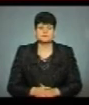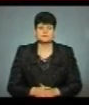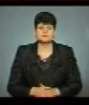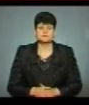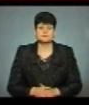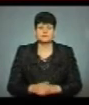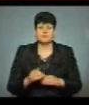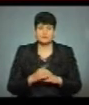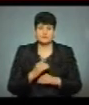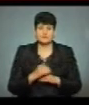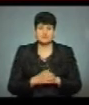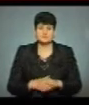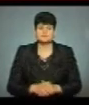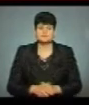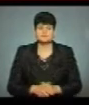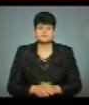Добрий